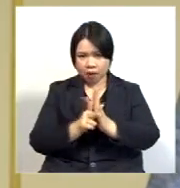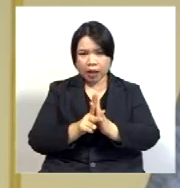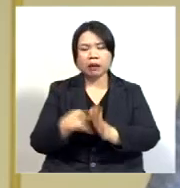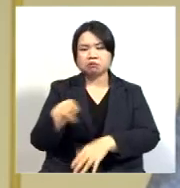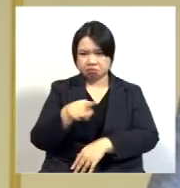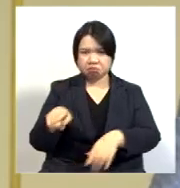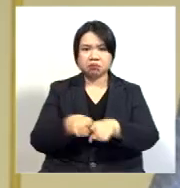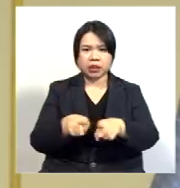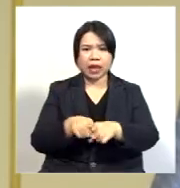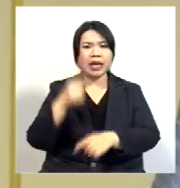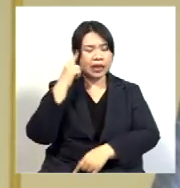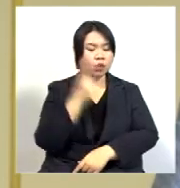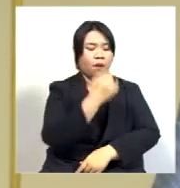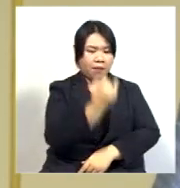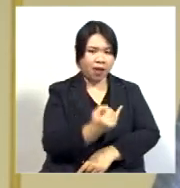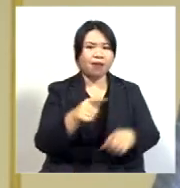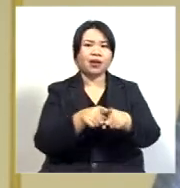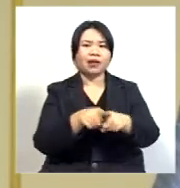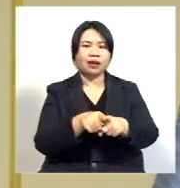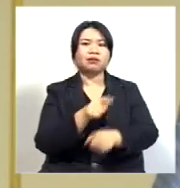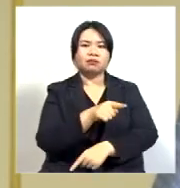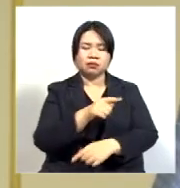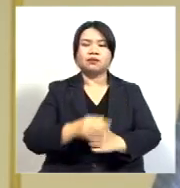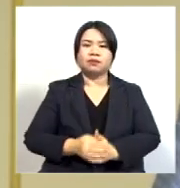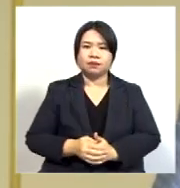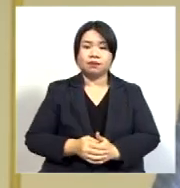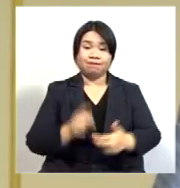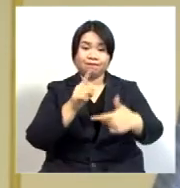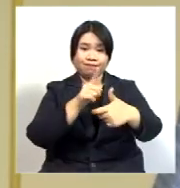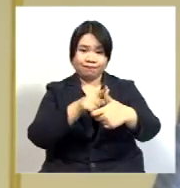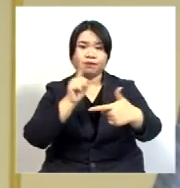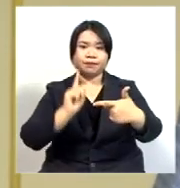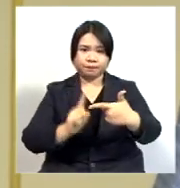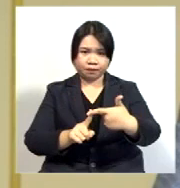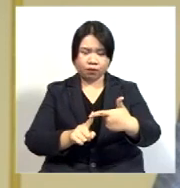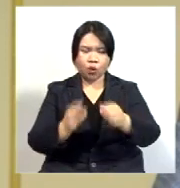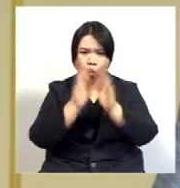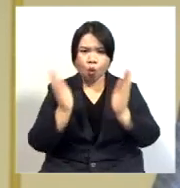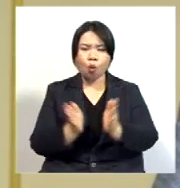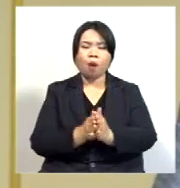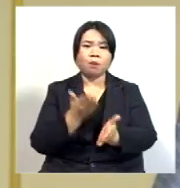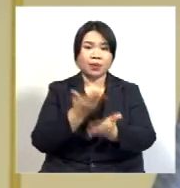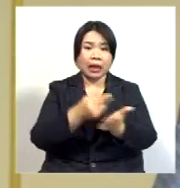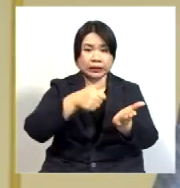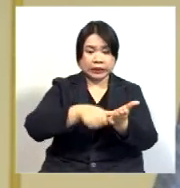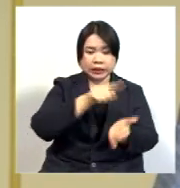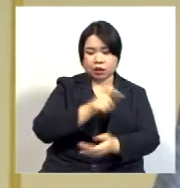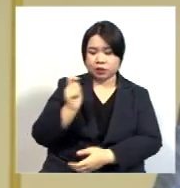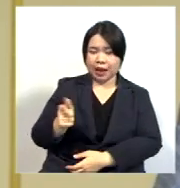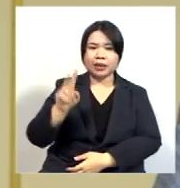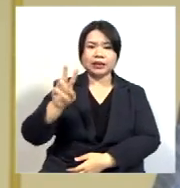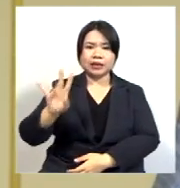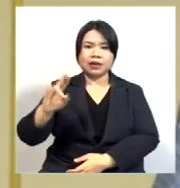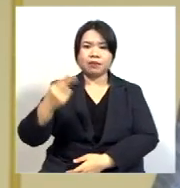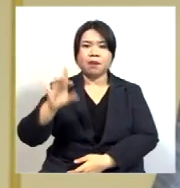ซึ่งแนวโน้มก็คงจะแพ้เหมือนกันนะครับทั้ง2คดีนี้นะครับรวมกันเนี่ยเป็นมูลหนี้ทั้งหมด 78,908